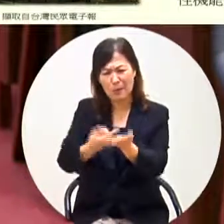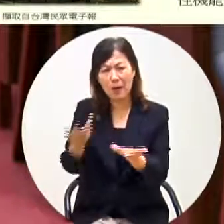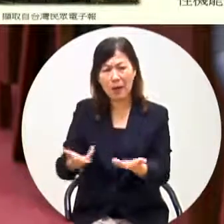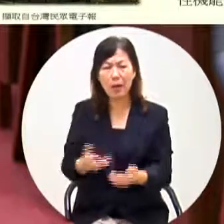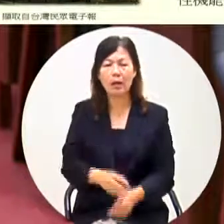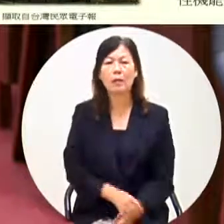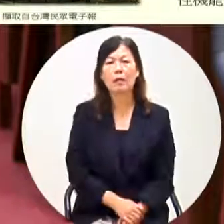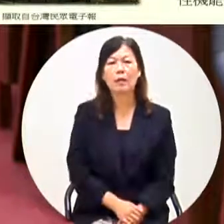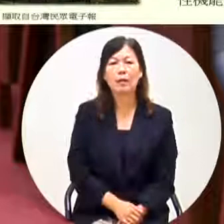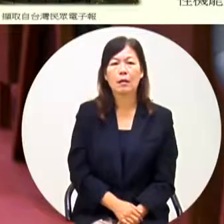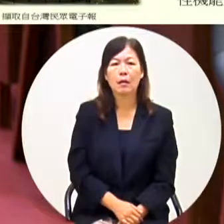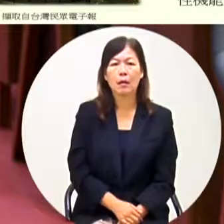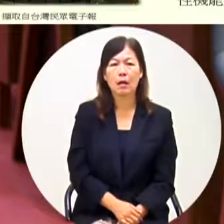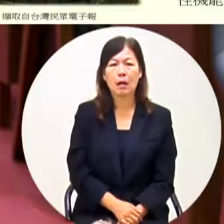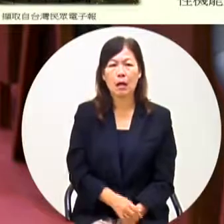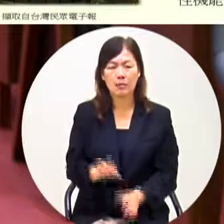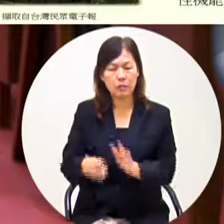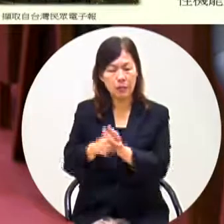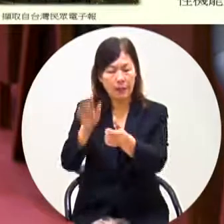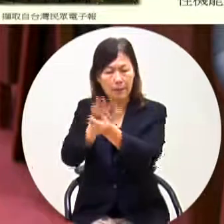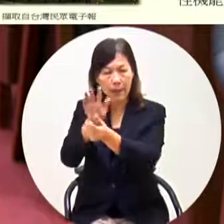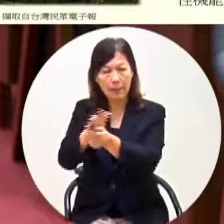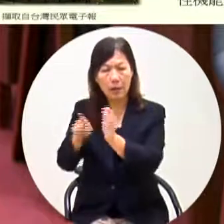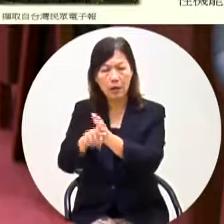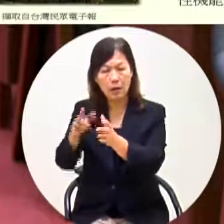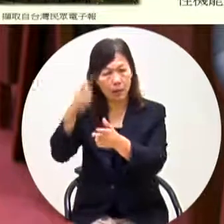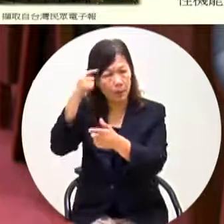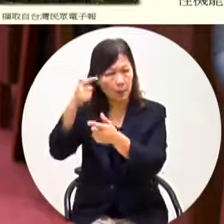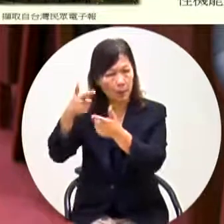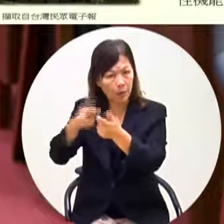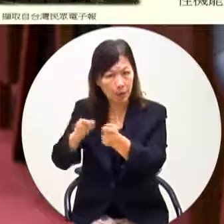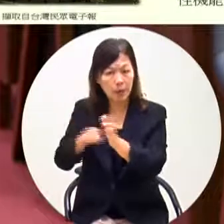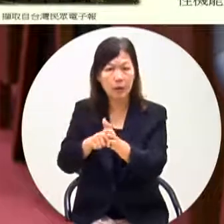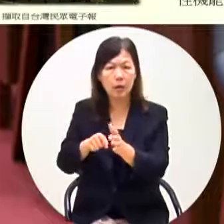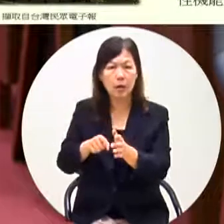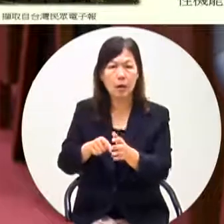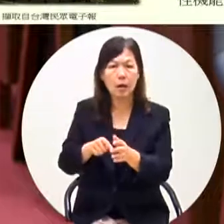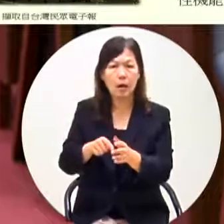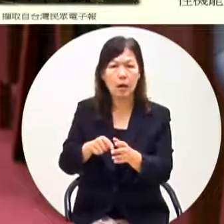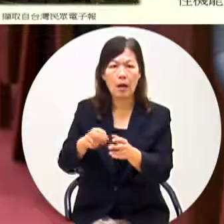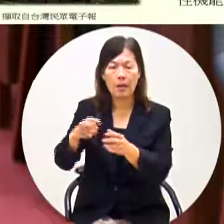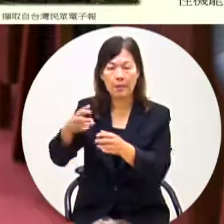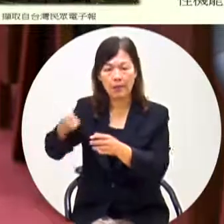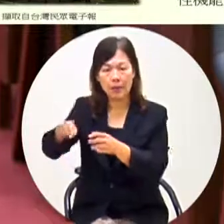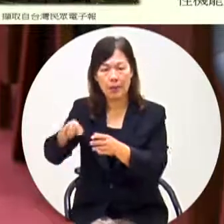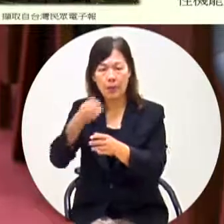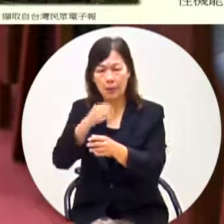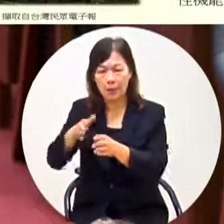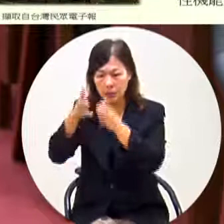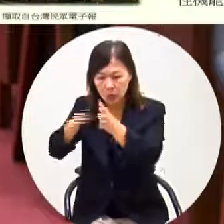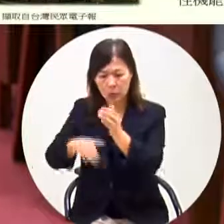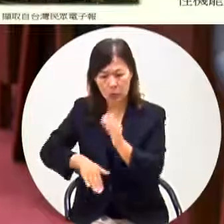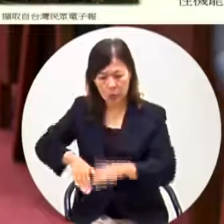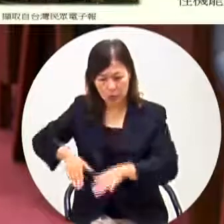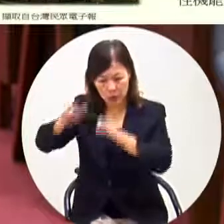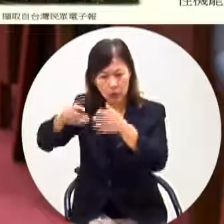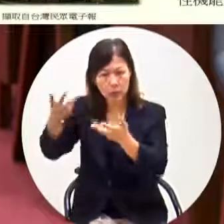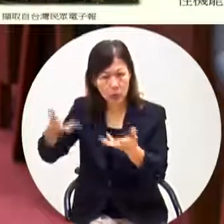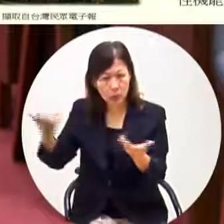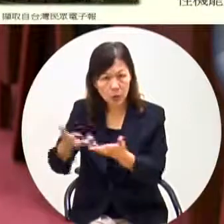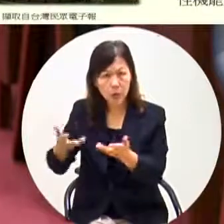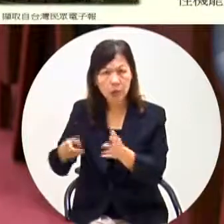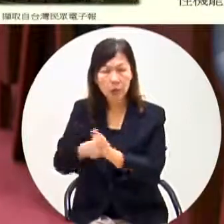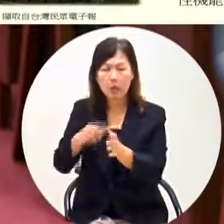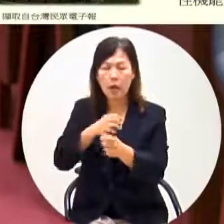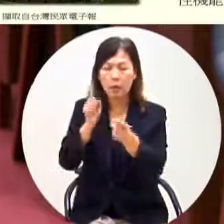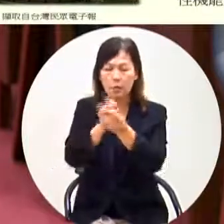忙五合里、八卦里，为了解决他们淹水的问题，我们也向中央也好，我们地方自